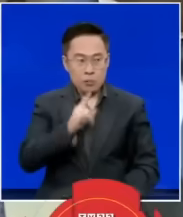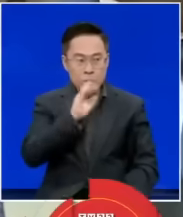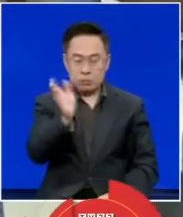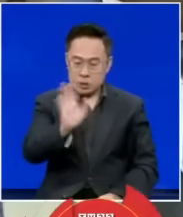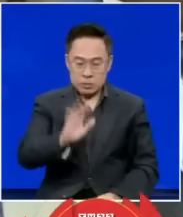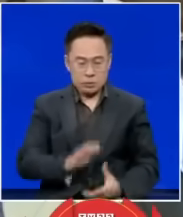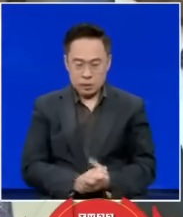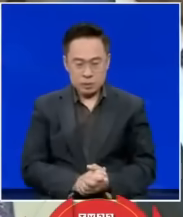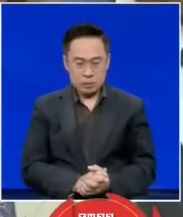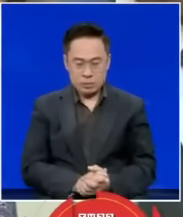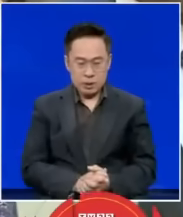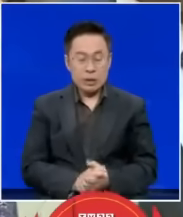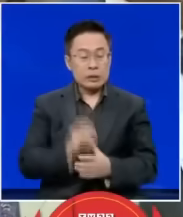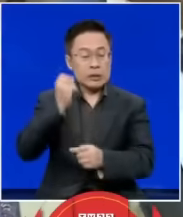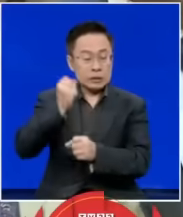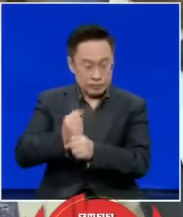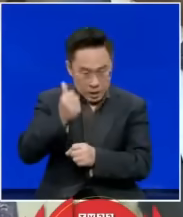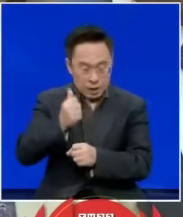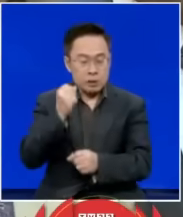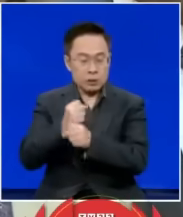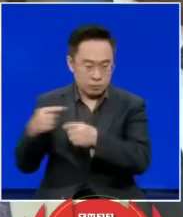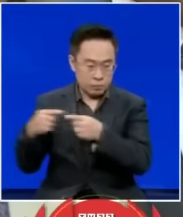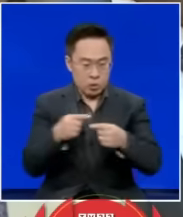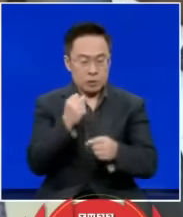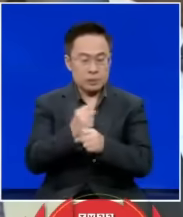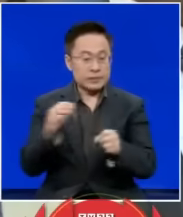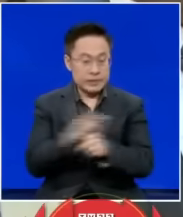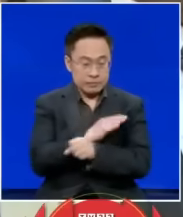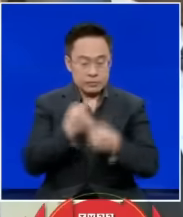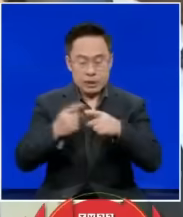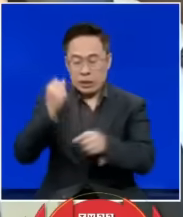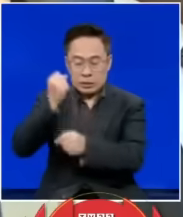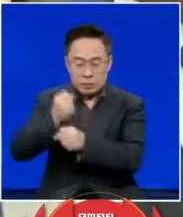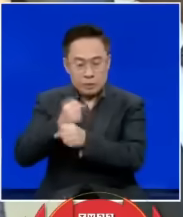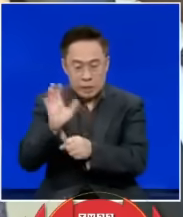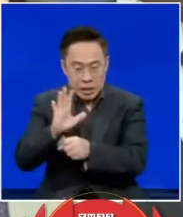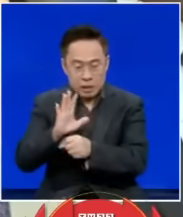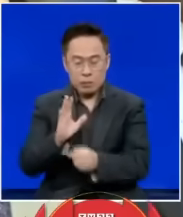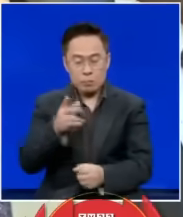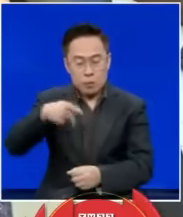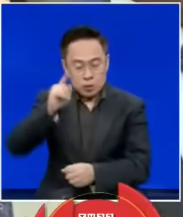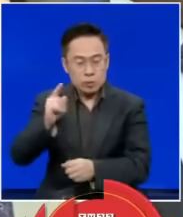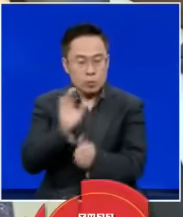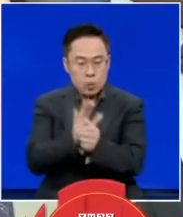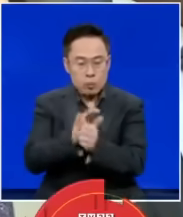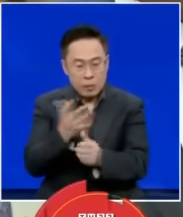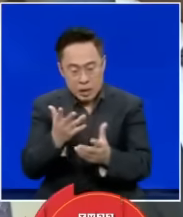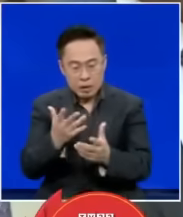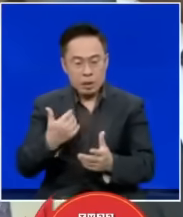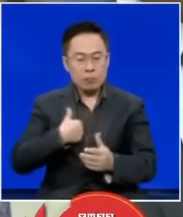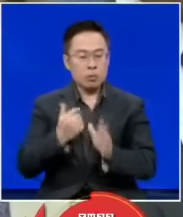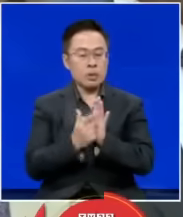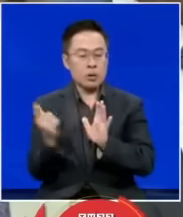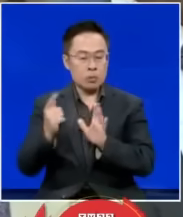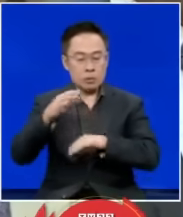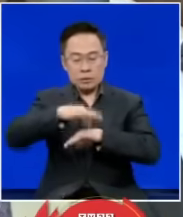มก็ต้องทำเต็มที่ถ้าทำไม่ได้ผมก็ไม่ติดยึดก็พร้อมที่จะไปแต่ผมอยากจะเรียนว่าต